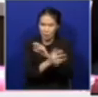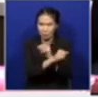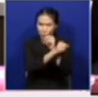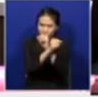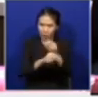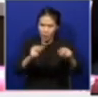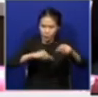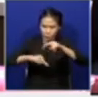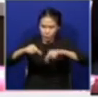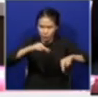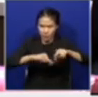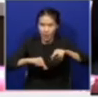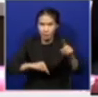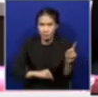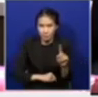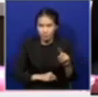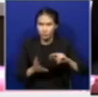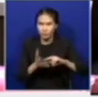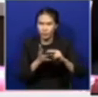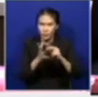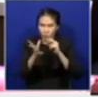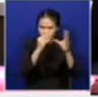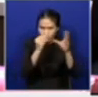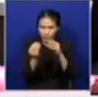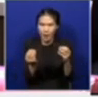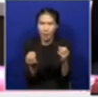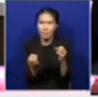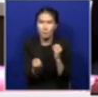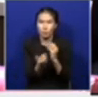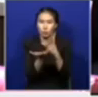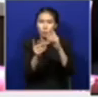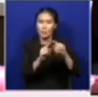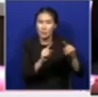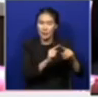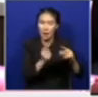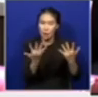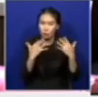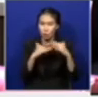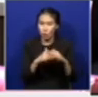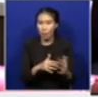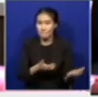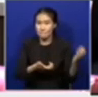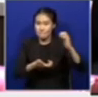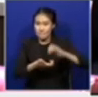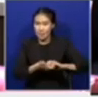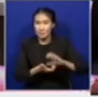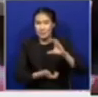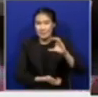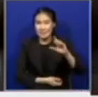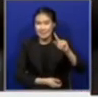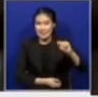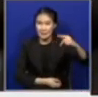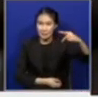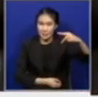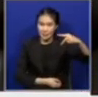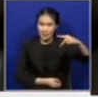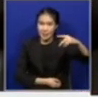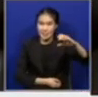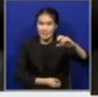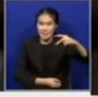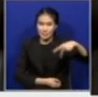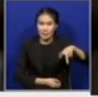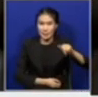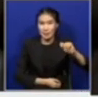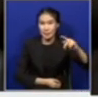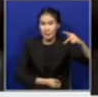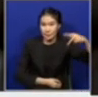ปัญหาการขัดแย้งจากหลายฝ่ายจะยิ่งทวีความรุนแรงขึ้นเรื่อยๆดังนั้นเพื่อป้องกันความเสียหายต่อประโย